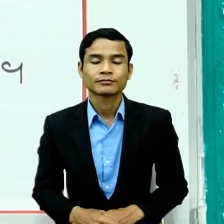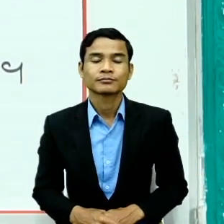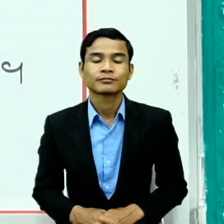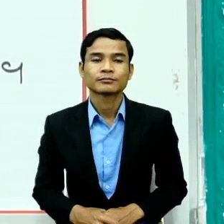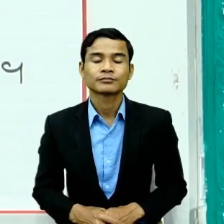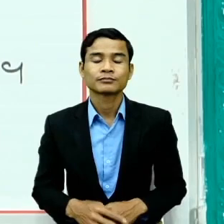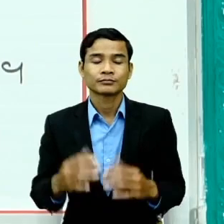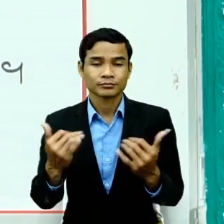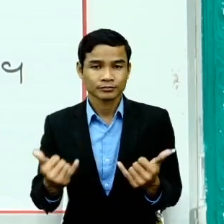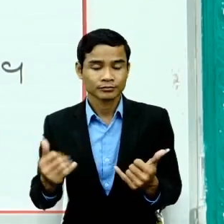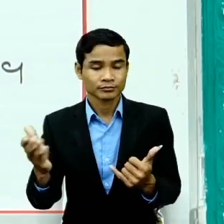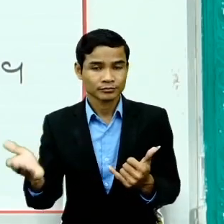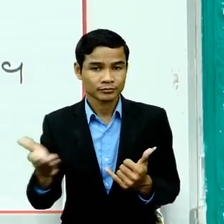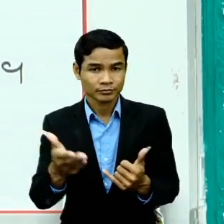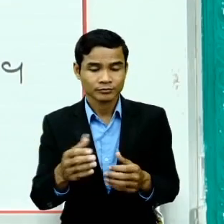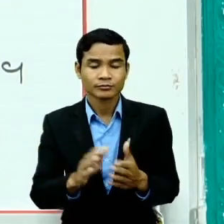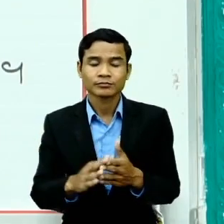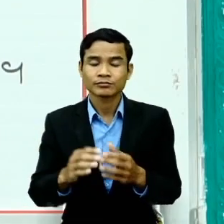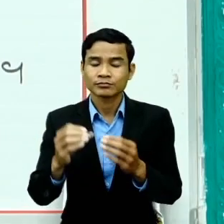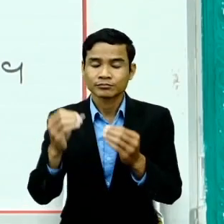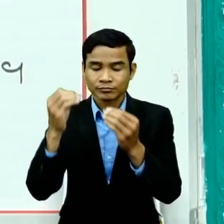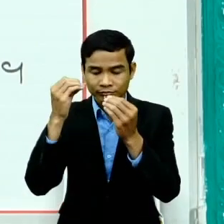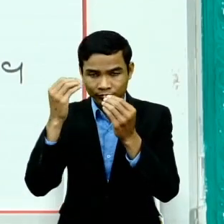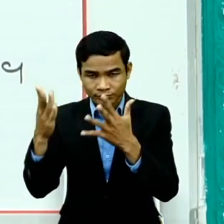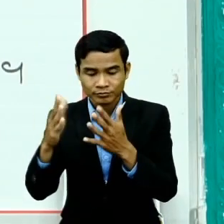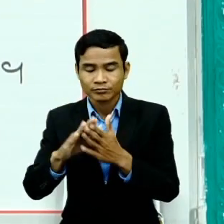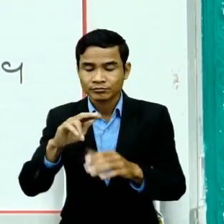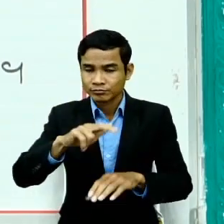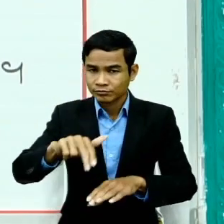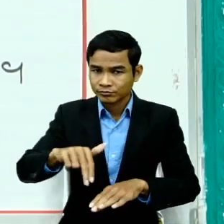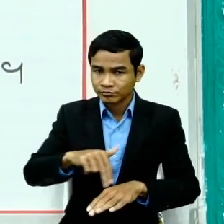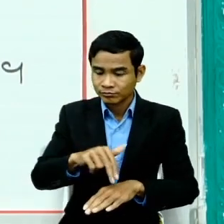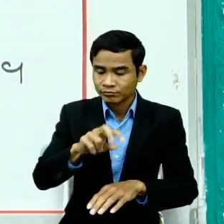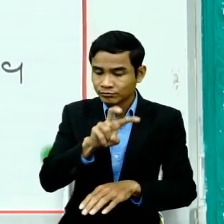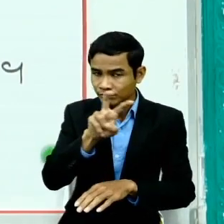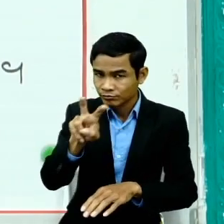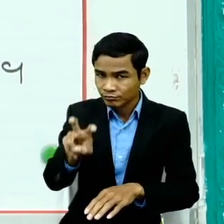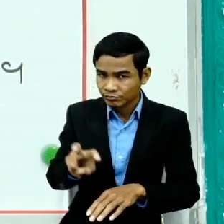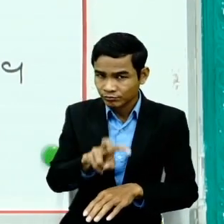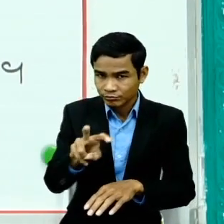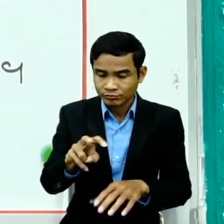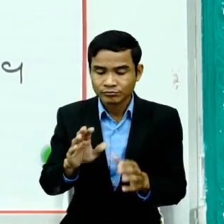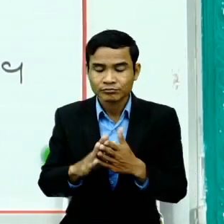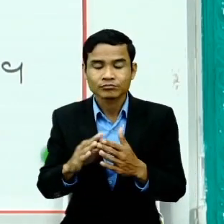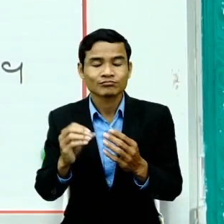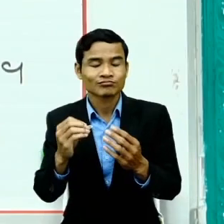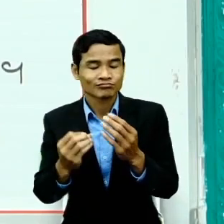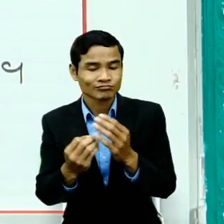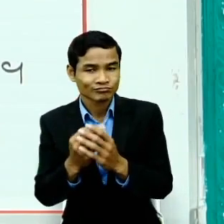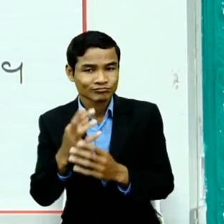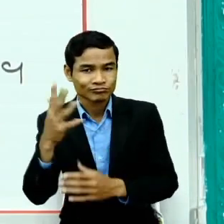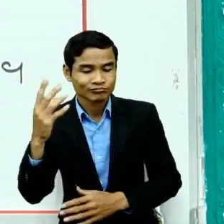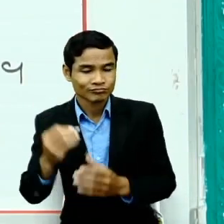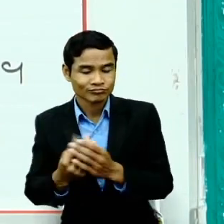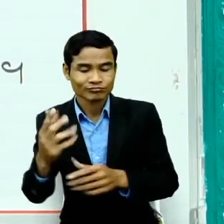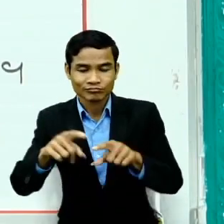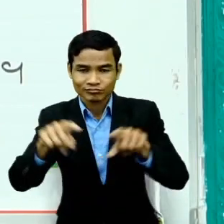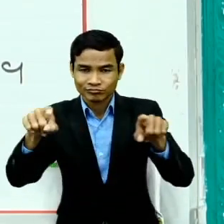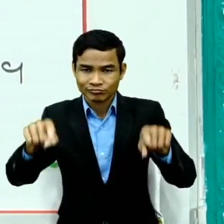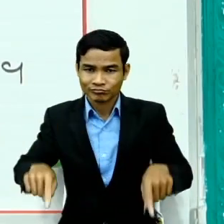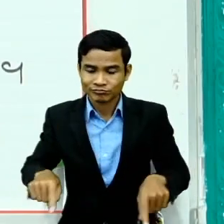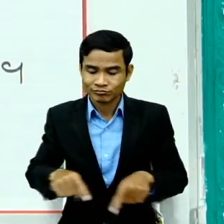chà đôi chân ấy chà đầm bay thai toam đầm nam không chấm cá ở bàn là ó chà kịch thời